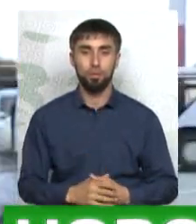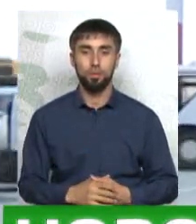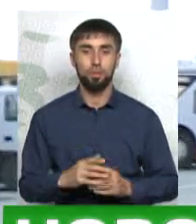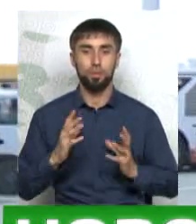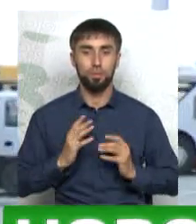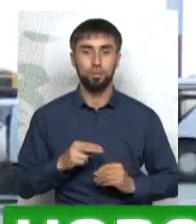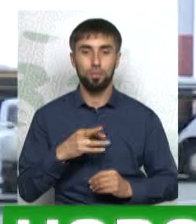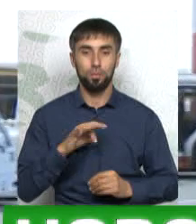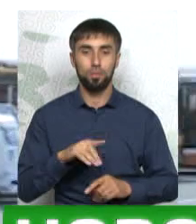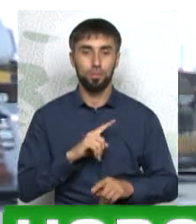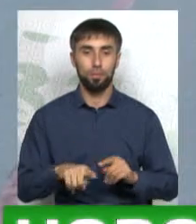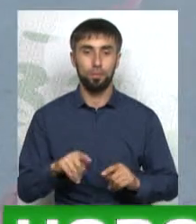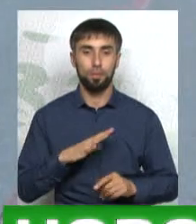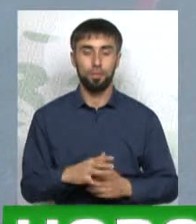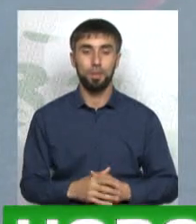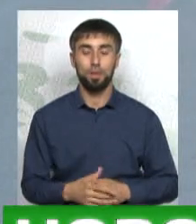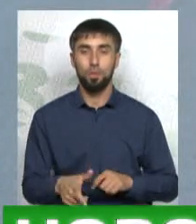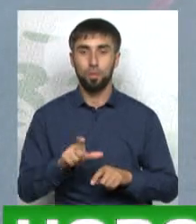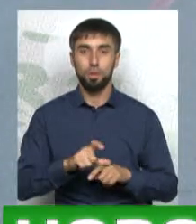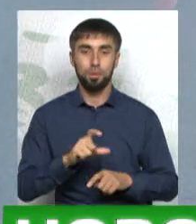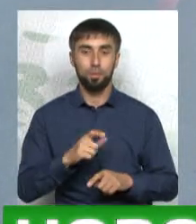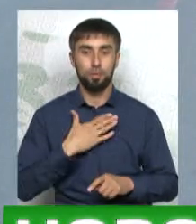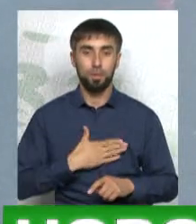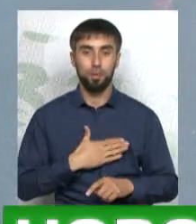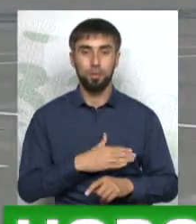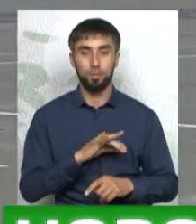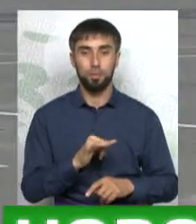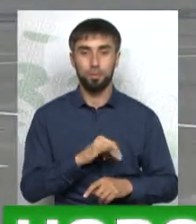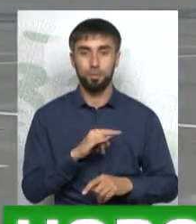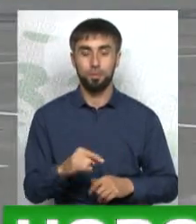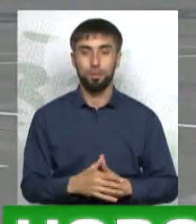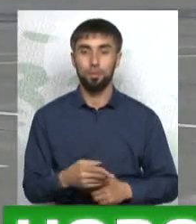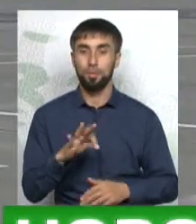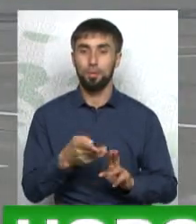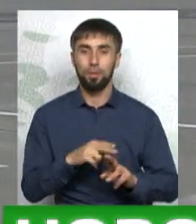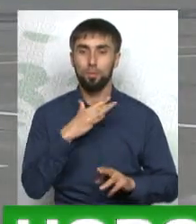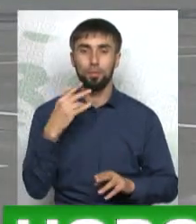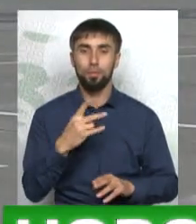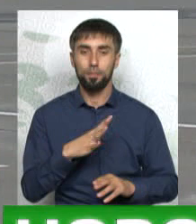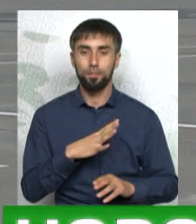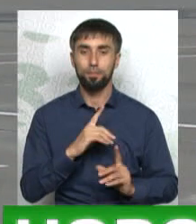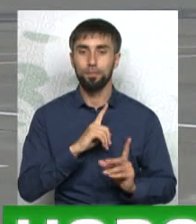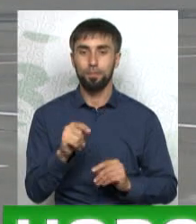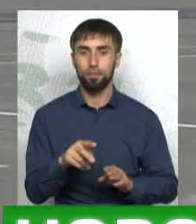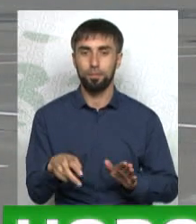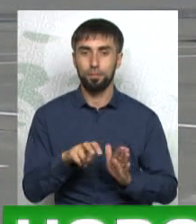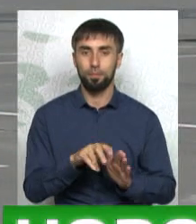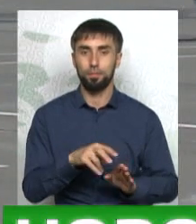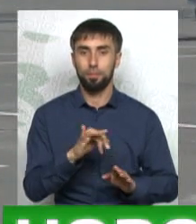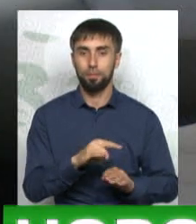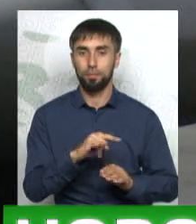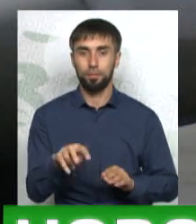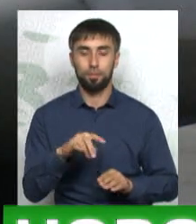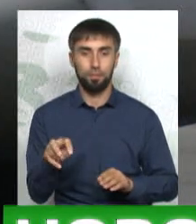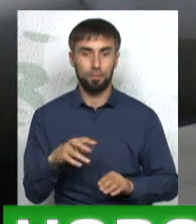Спокойный полет, быстрый полет. Очень приятно, хорошо долетели. До этого многим приходилось ездить с пересадками или же